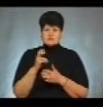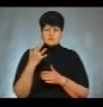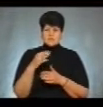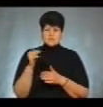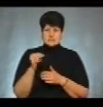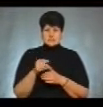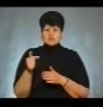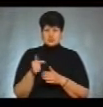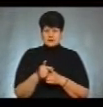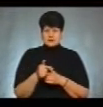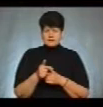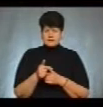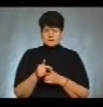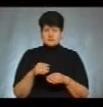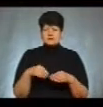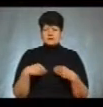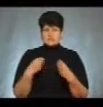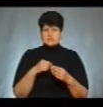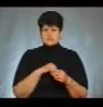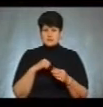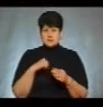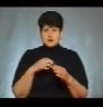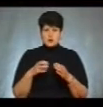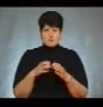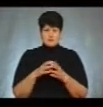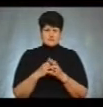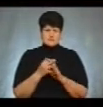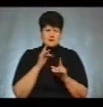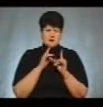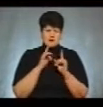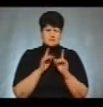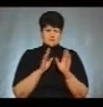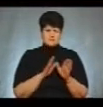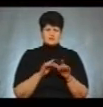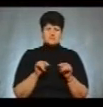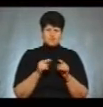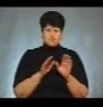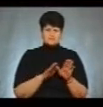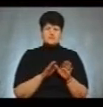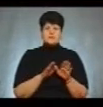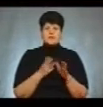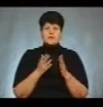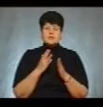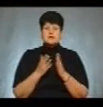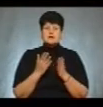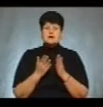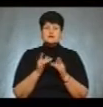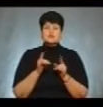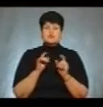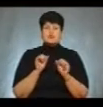тисяч гривень дали сама громада, там чи селищна рада, не знаю, як чи створена тут. Але от що